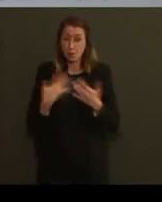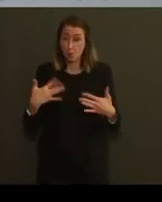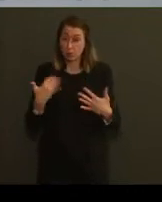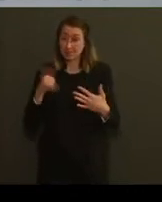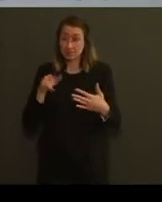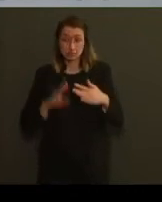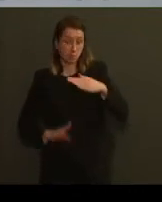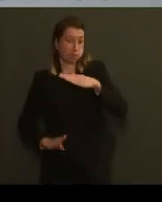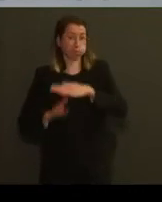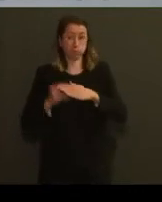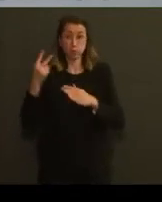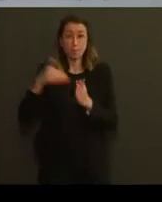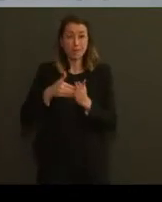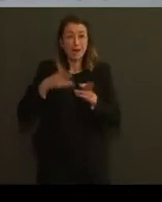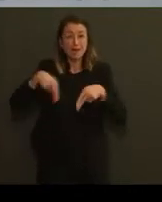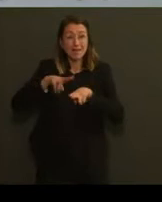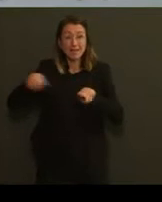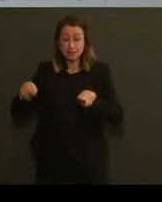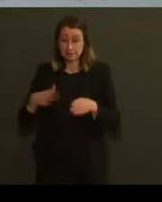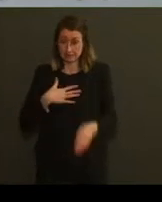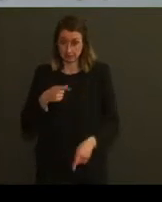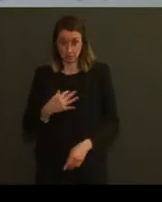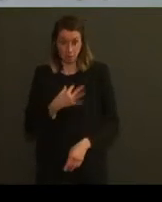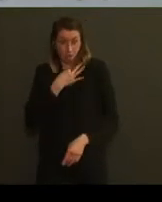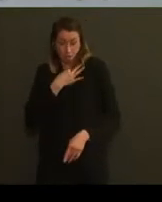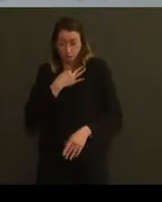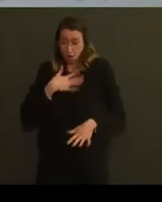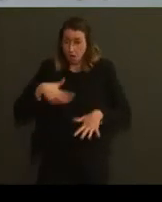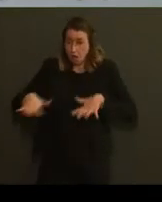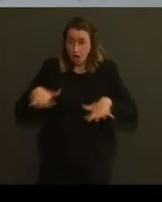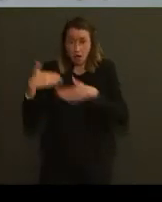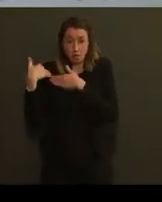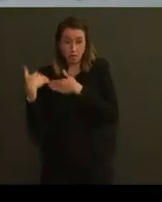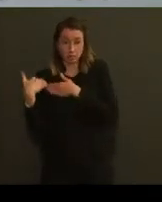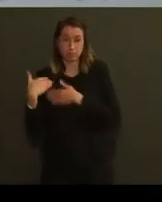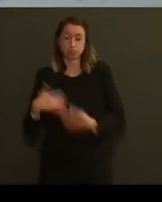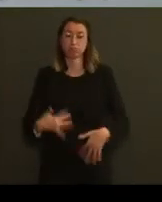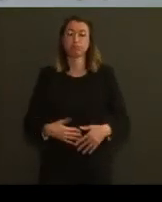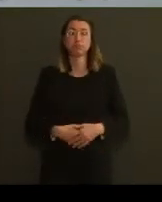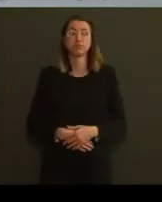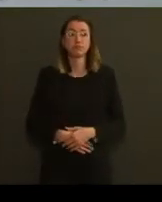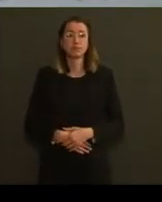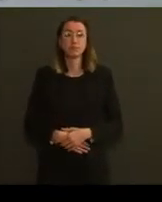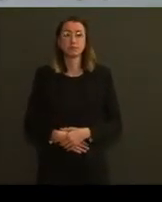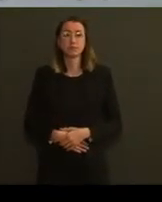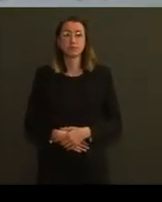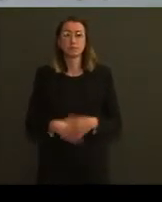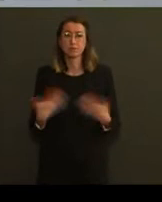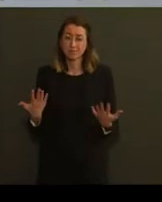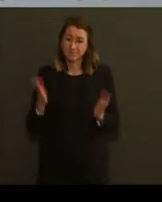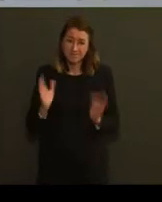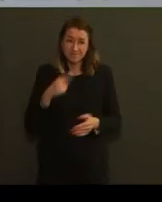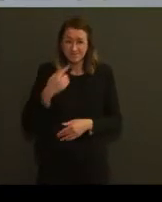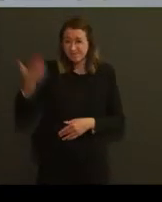Covid. Ceci souligne donc toute l'importance de ce qu'on espère des mesures qui ont été prises maintenant et qui